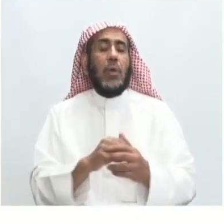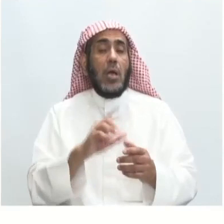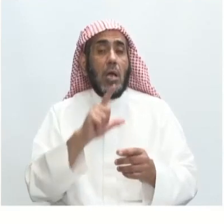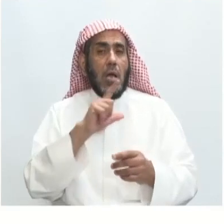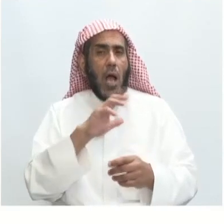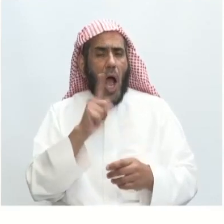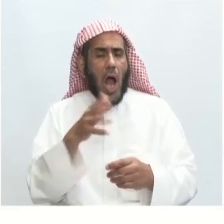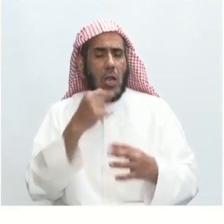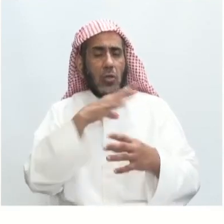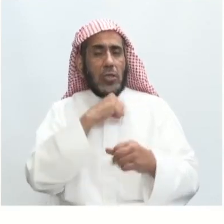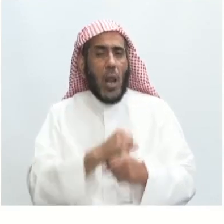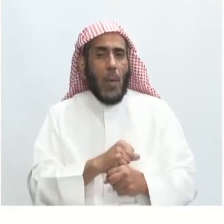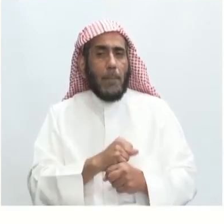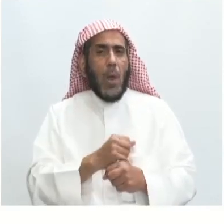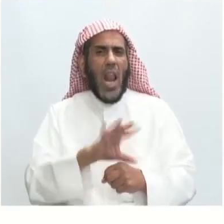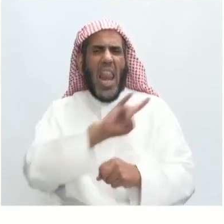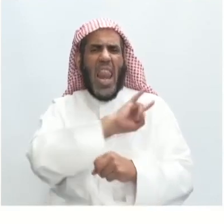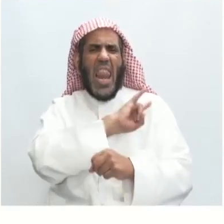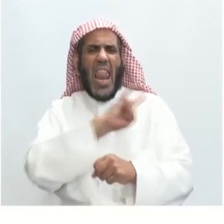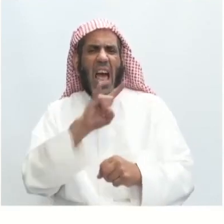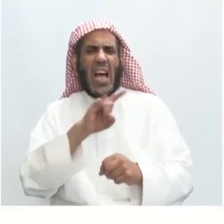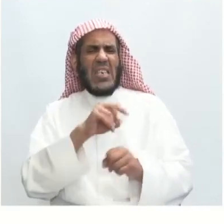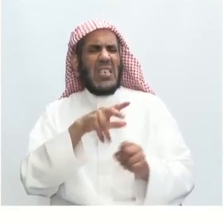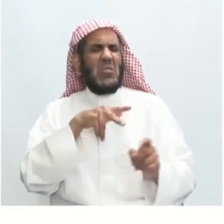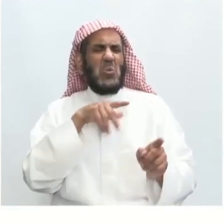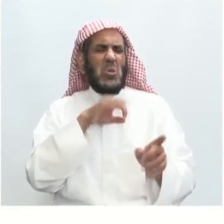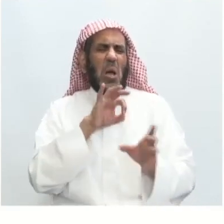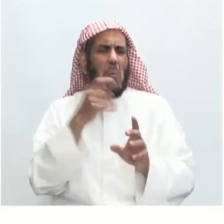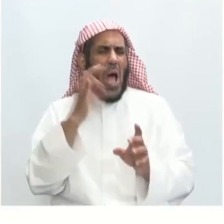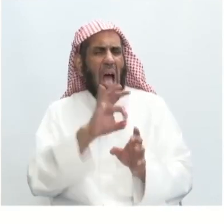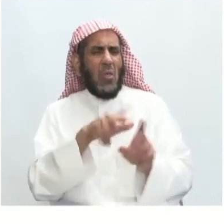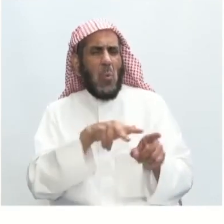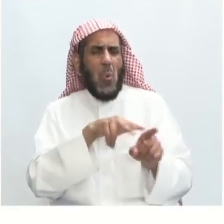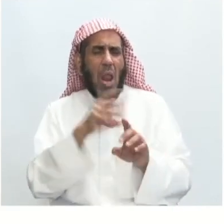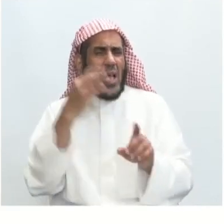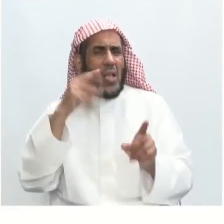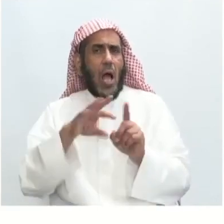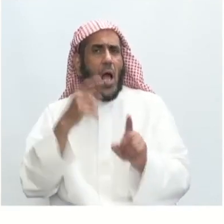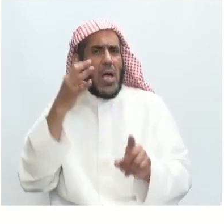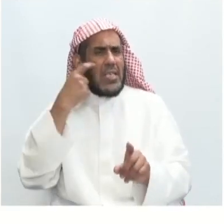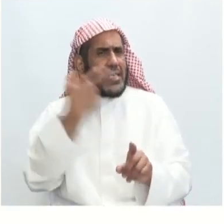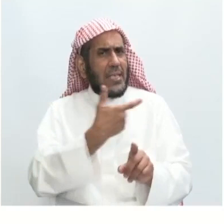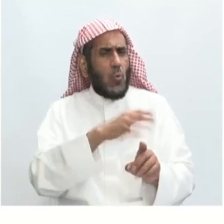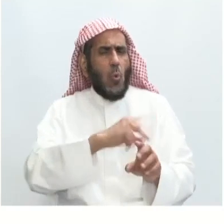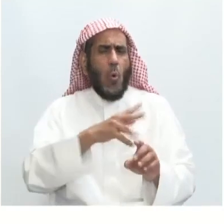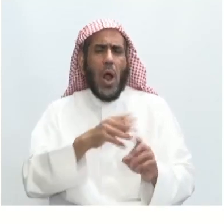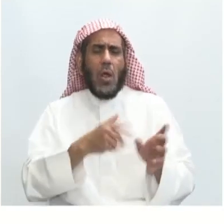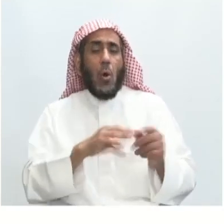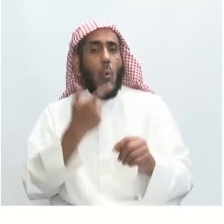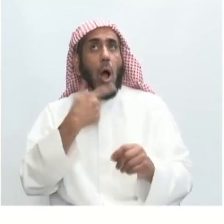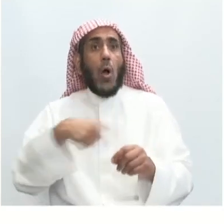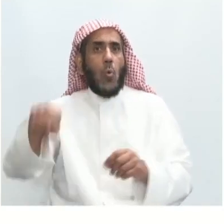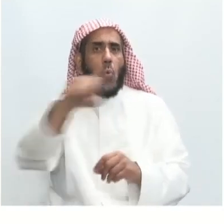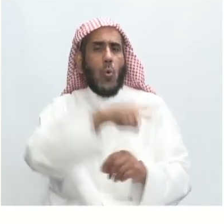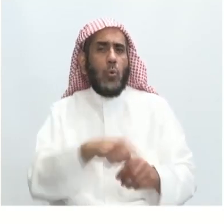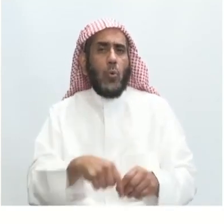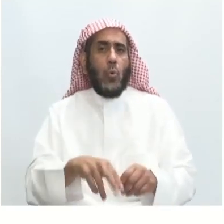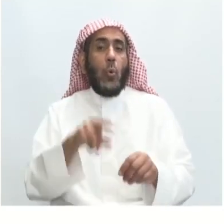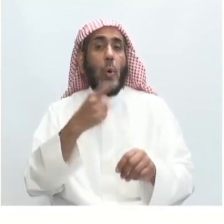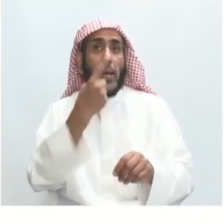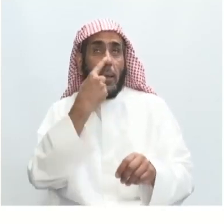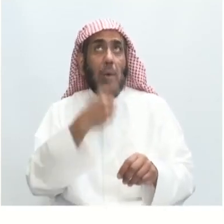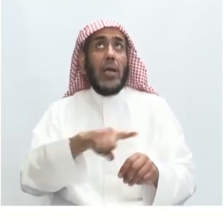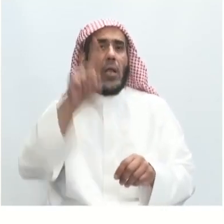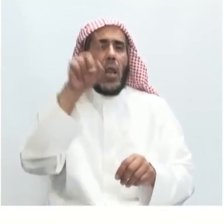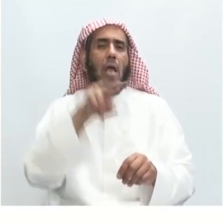رسول الله صلى الله عليه وسلم لا تباغضوا ولا تحاسدوا ولا تدابروا وكونوا عباد الله اخوانا